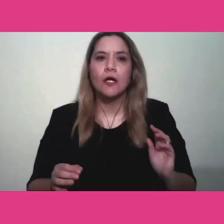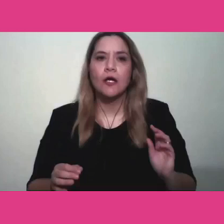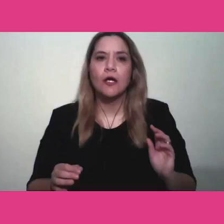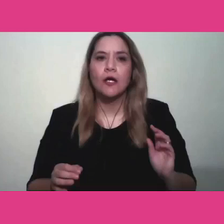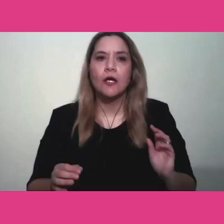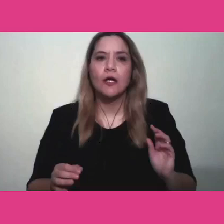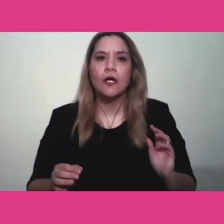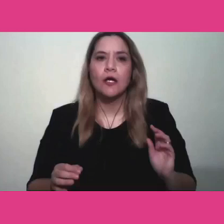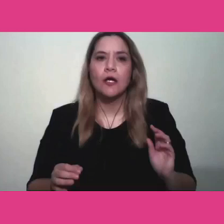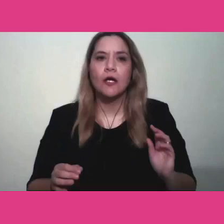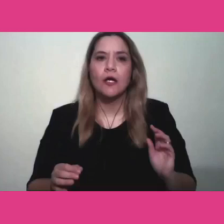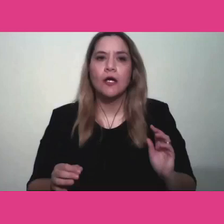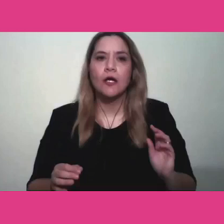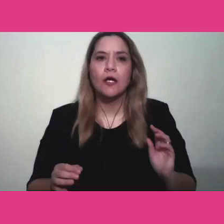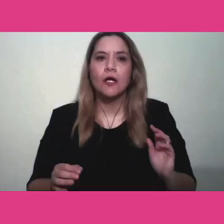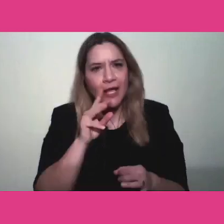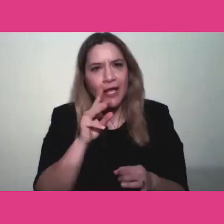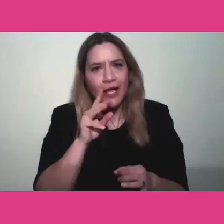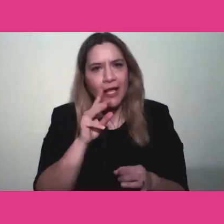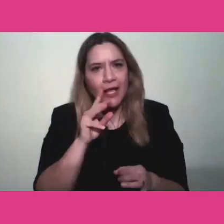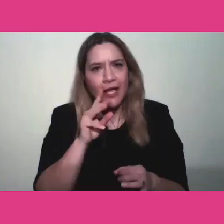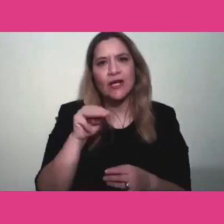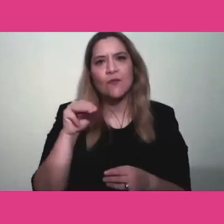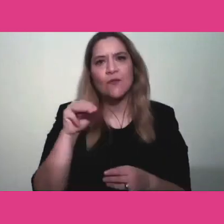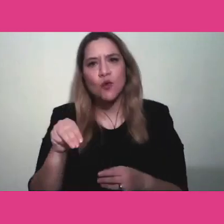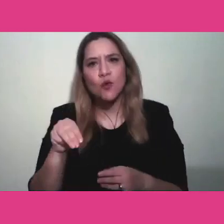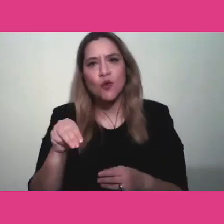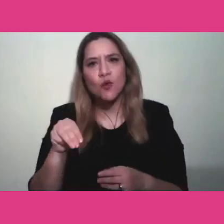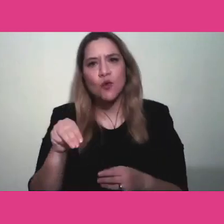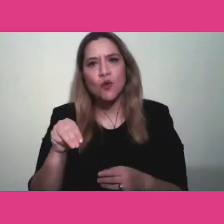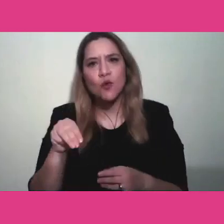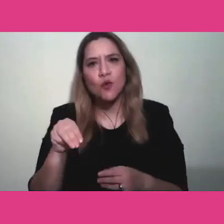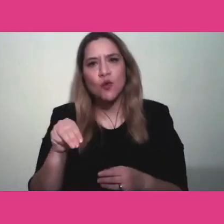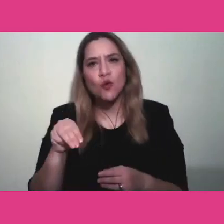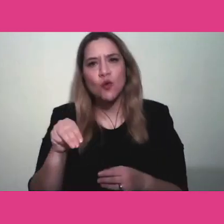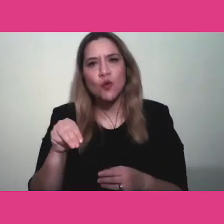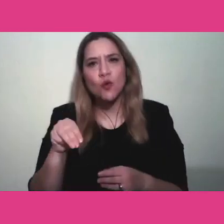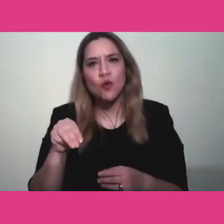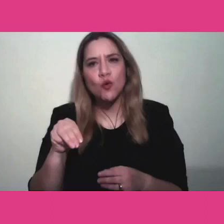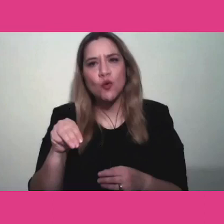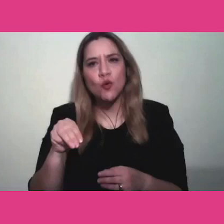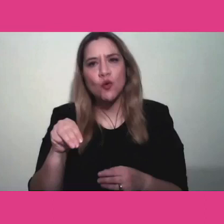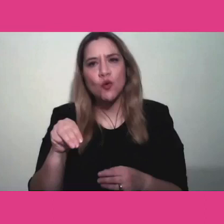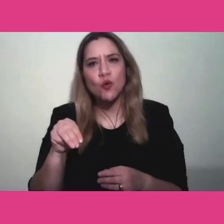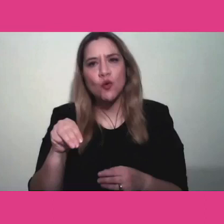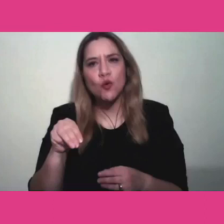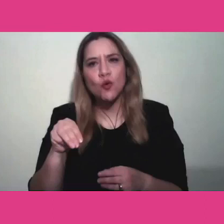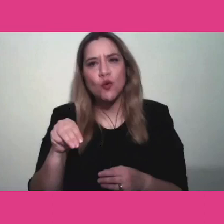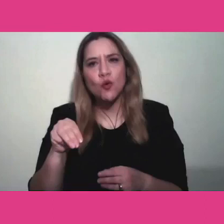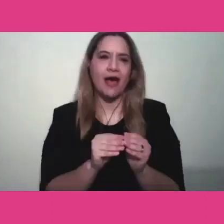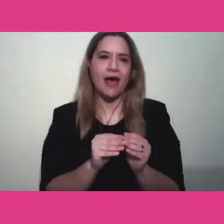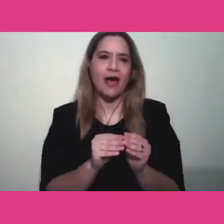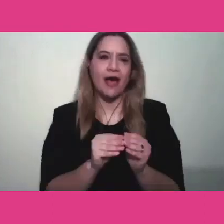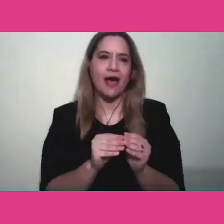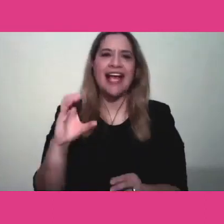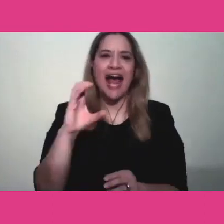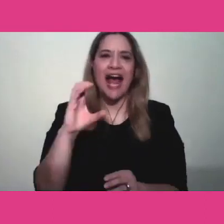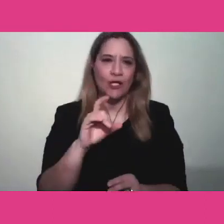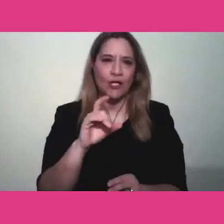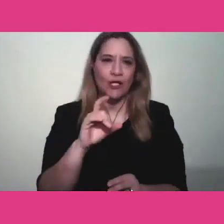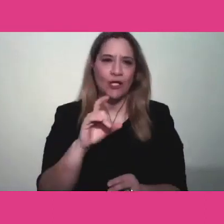στην Ασημίνα Τιμπρούζου, που είναι η ψυχή της μικροσκοπικής εταιρείας Τσάλεντου και η ψυχή κιόλας και